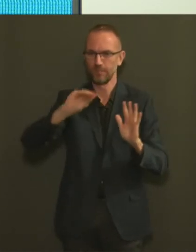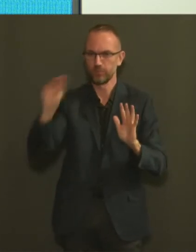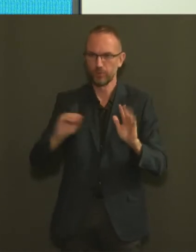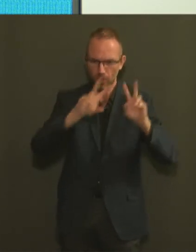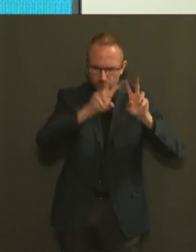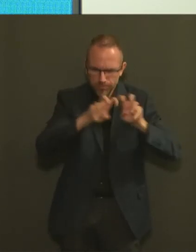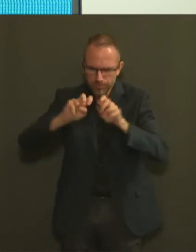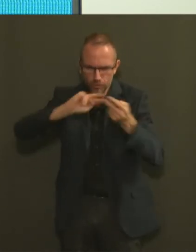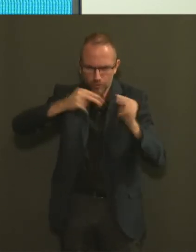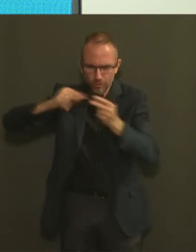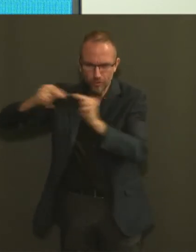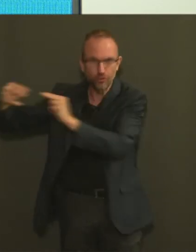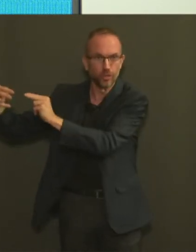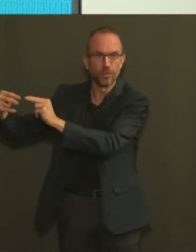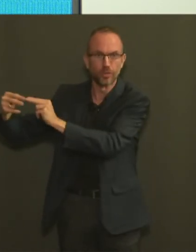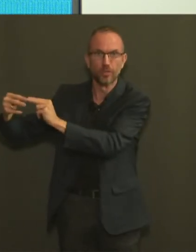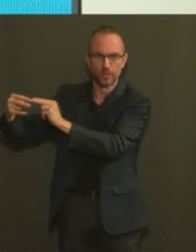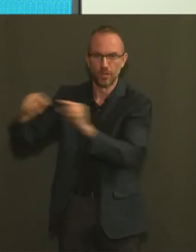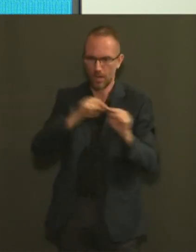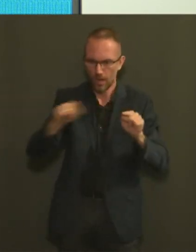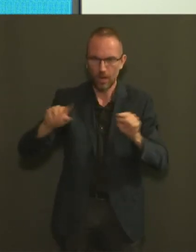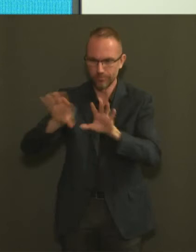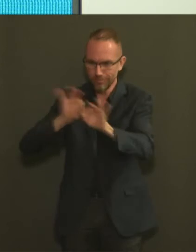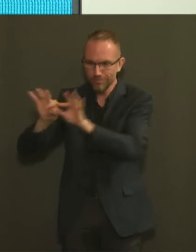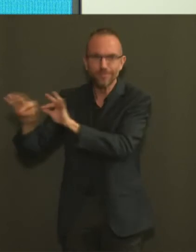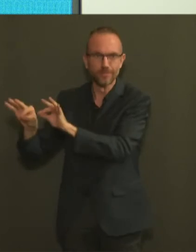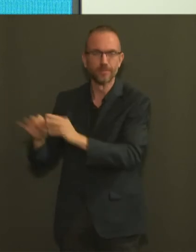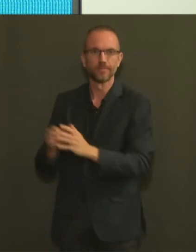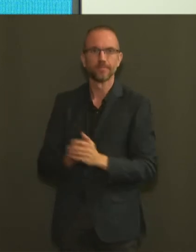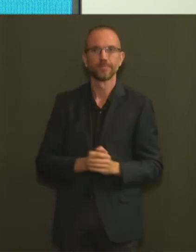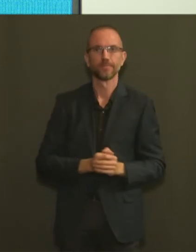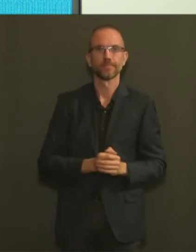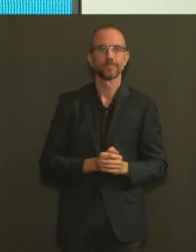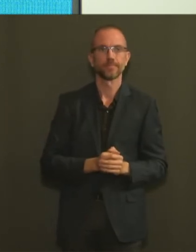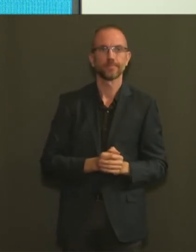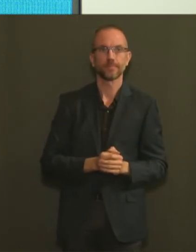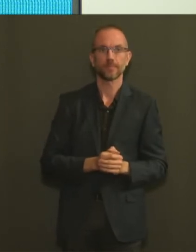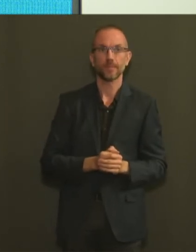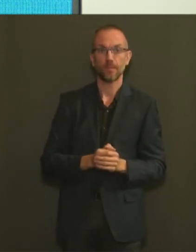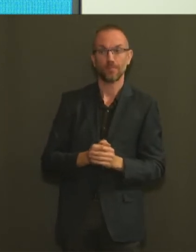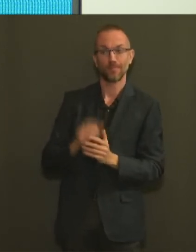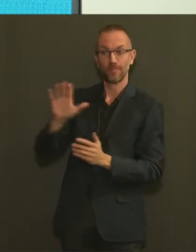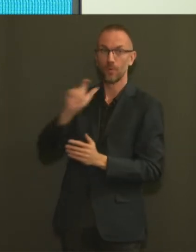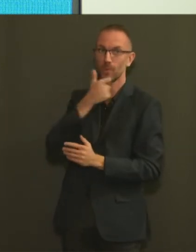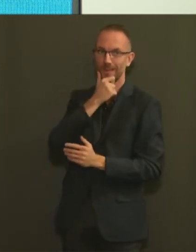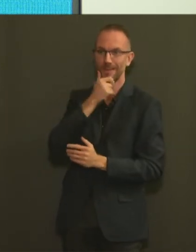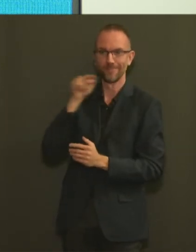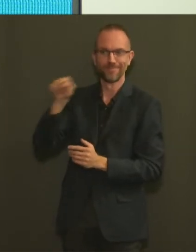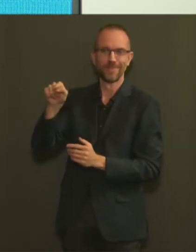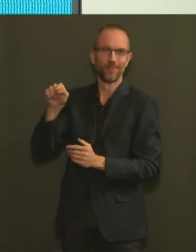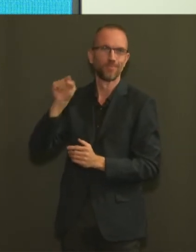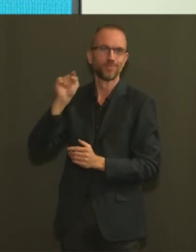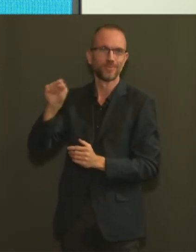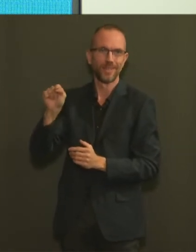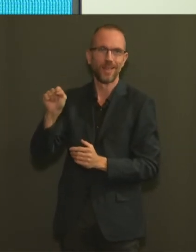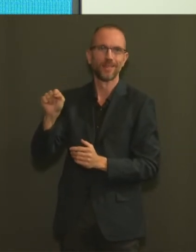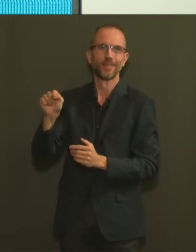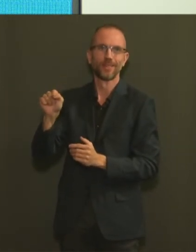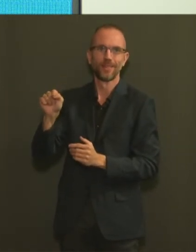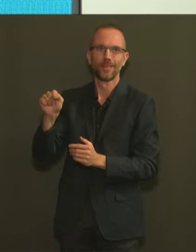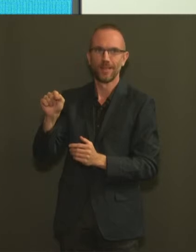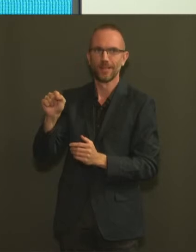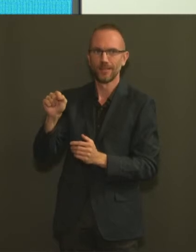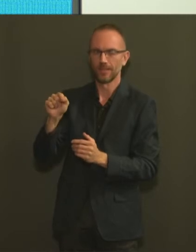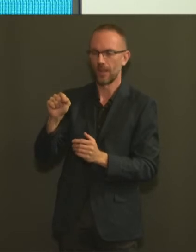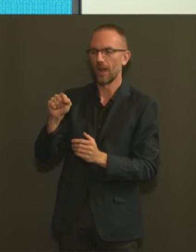le signalement total de ces souches ça leur permet en l'occurrence de détecter beaucoup plus rapidement l'apparition